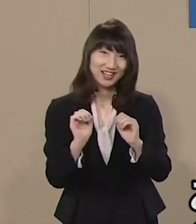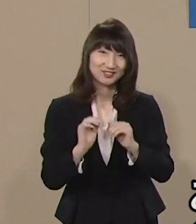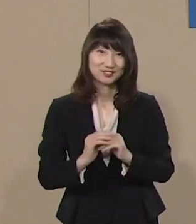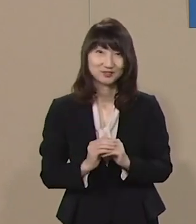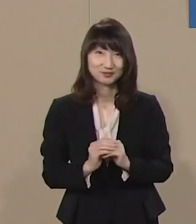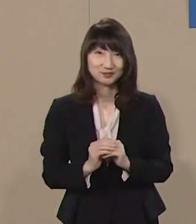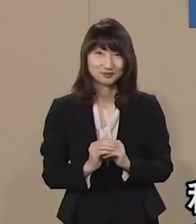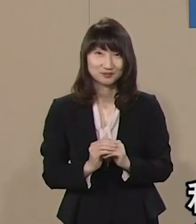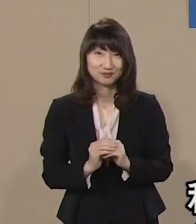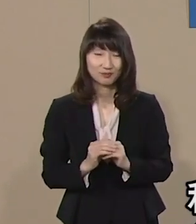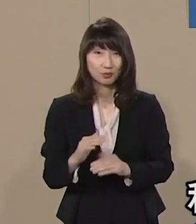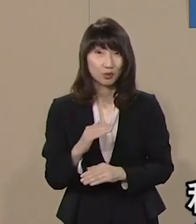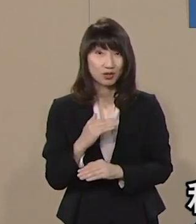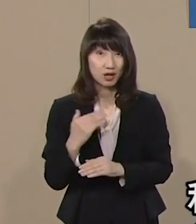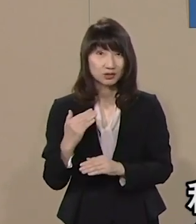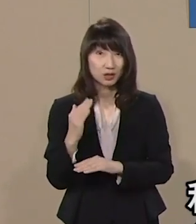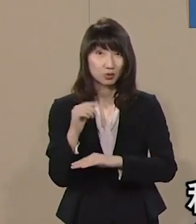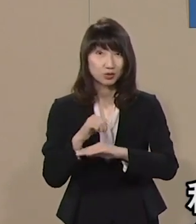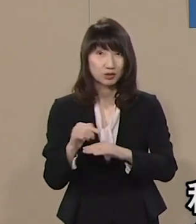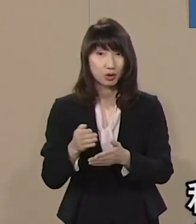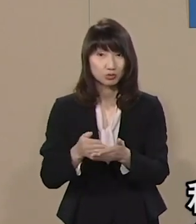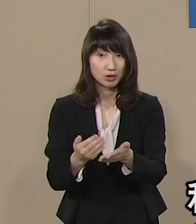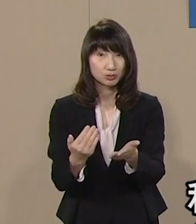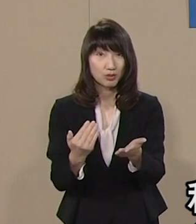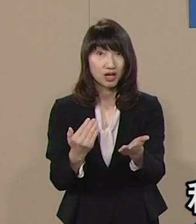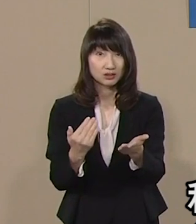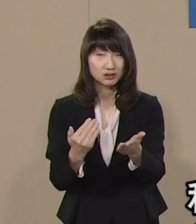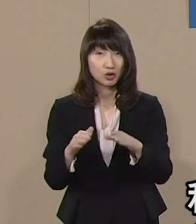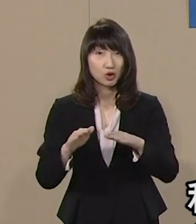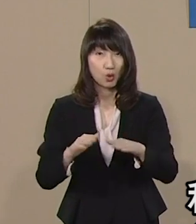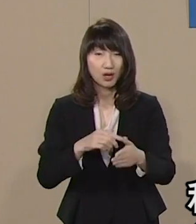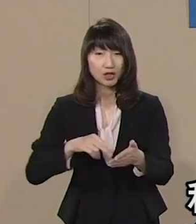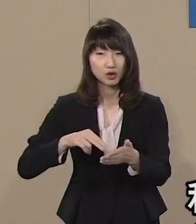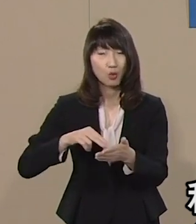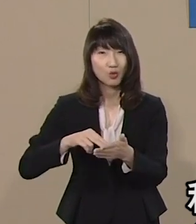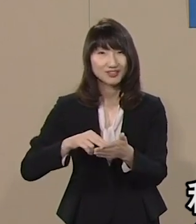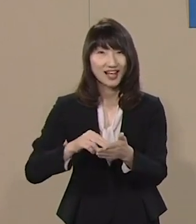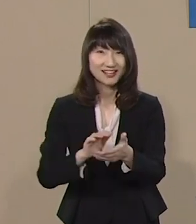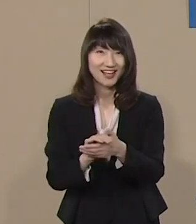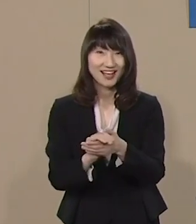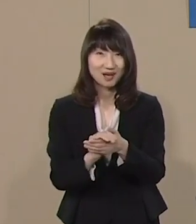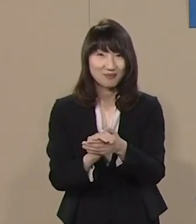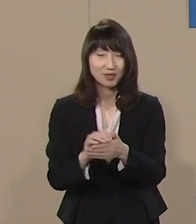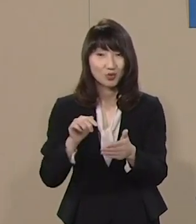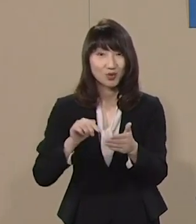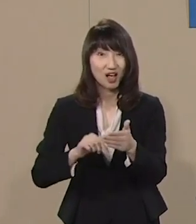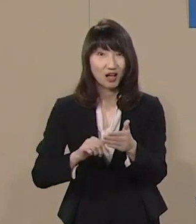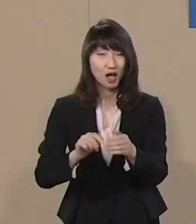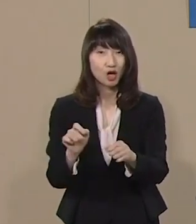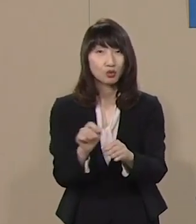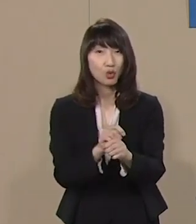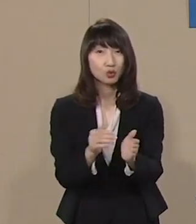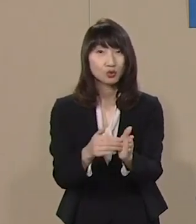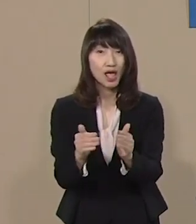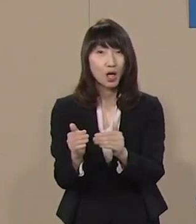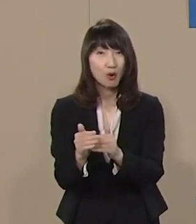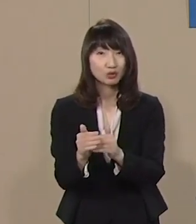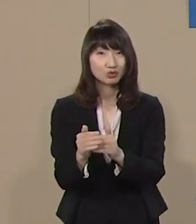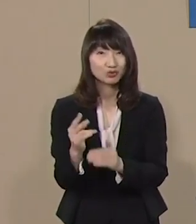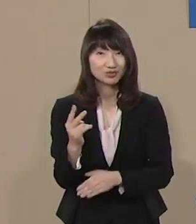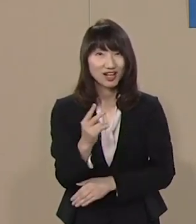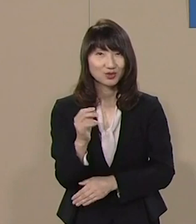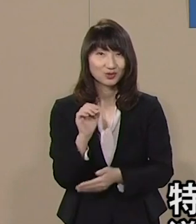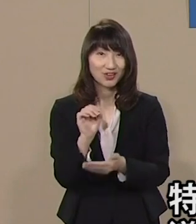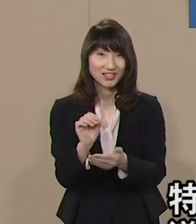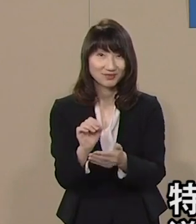ます私たちの制作をお伝えする前に今回立候補してくれた仲間そのうち特定爆に入る仲間を紹介